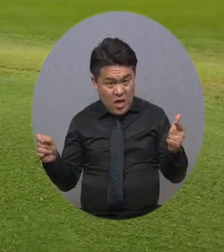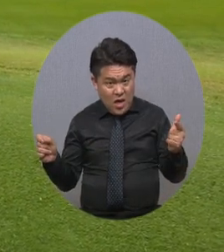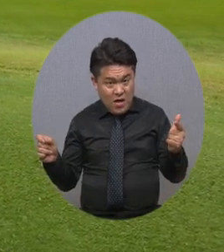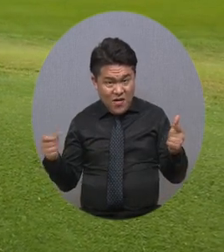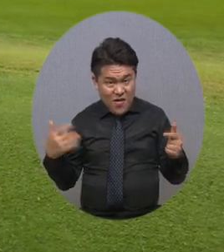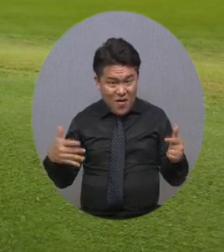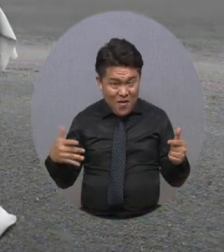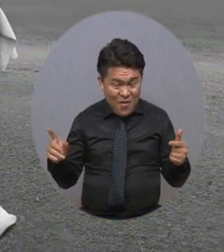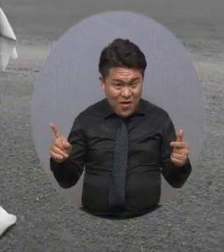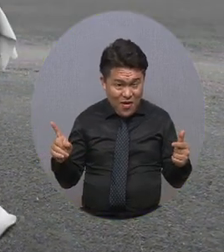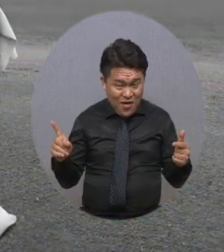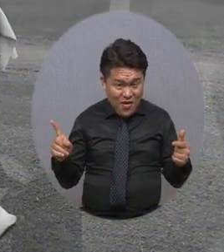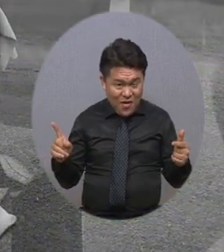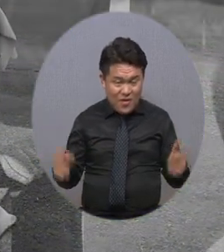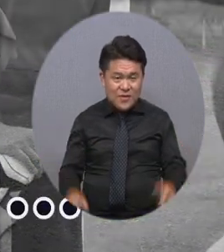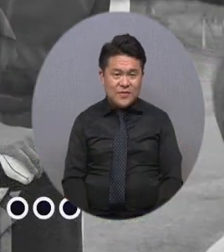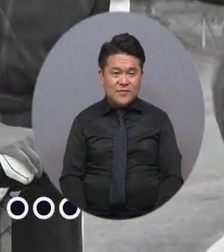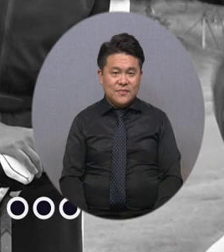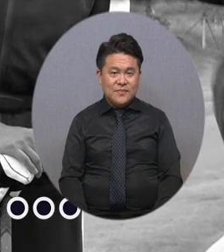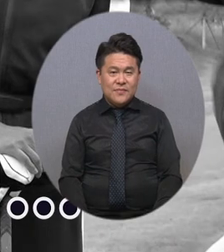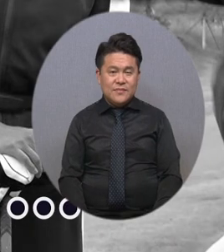오! 오! 오! 오!